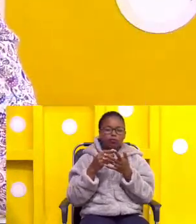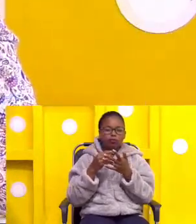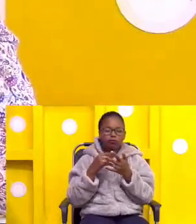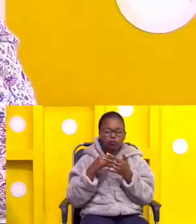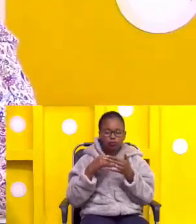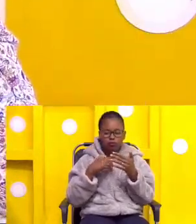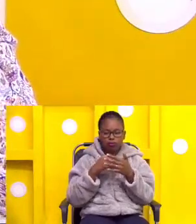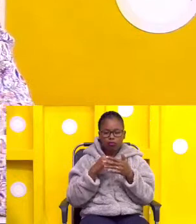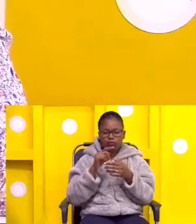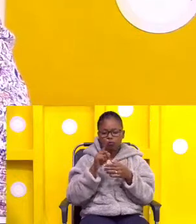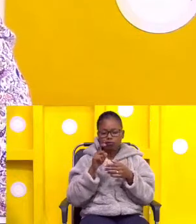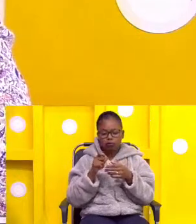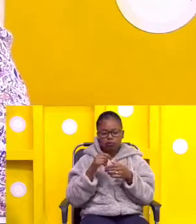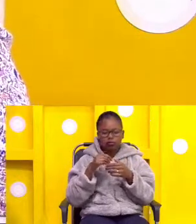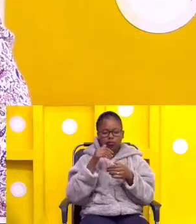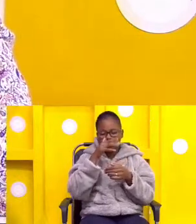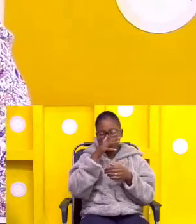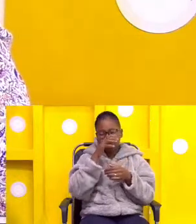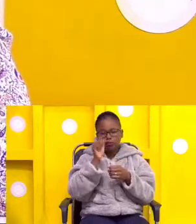gä kä ndikå henania